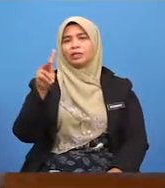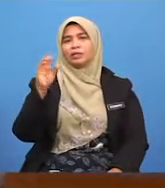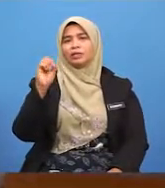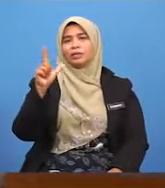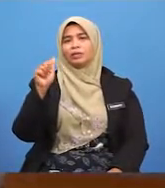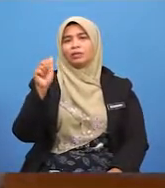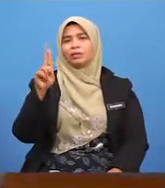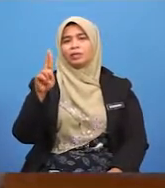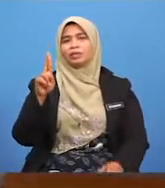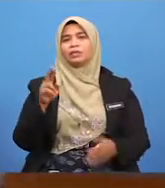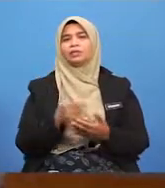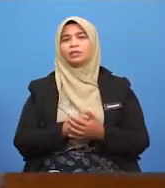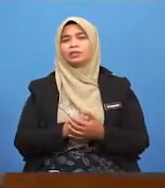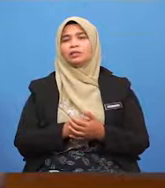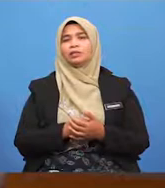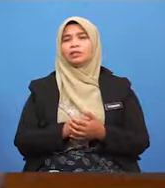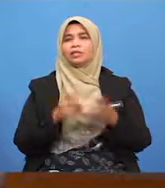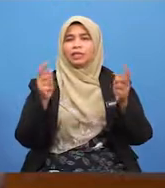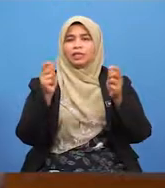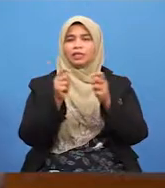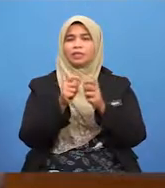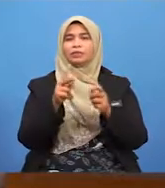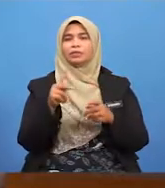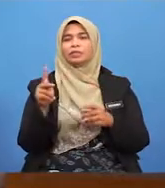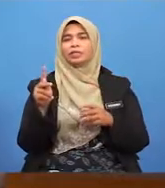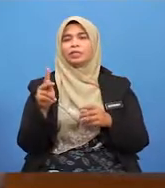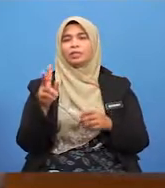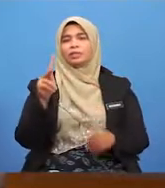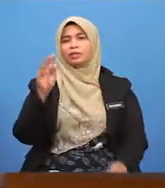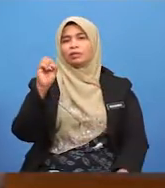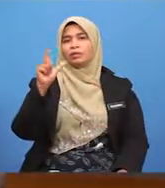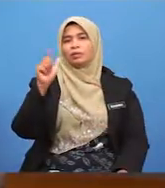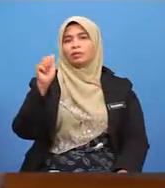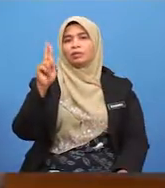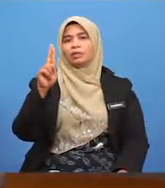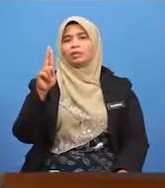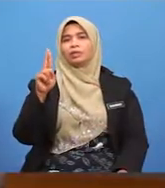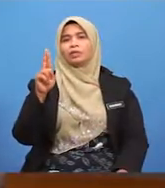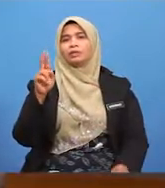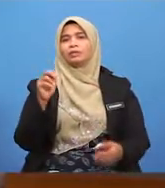lagi satu temukan Cole ini